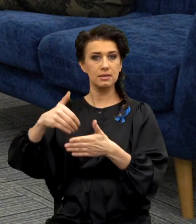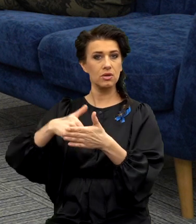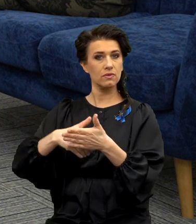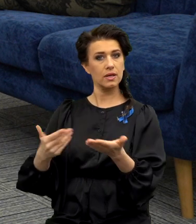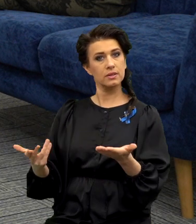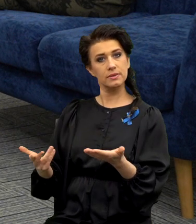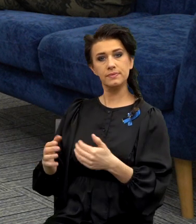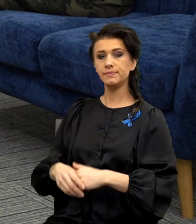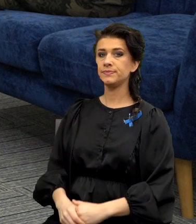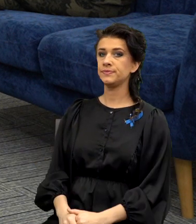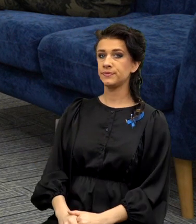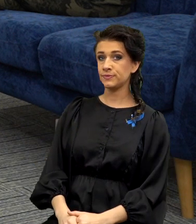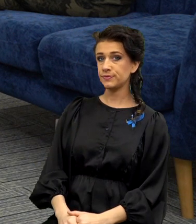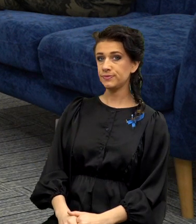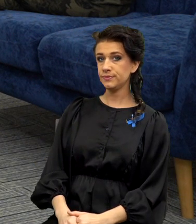Różnie.